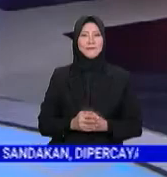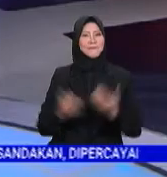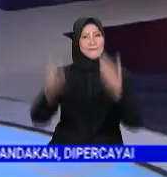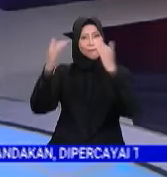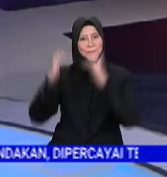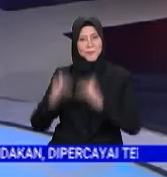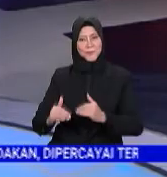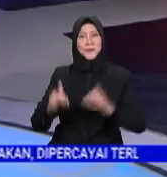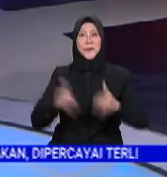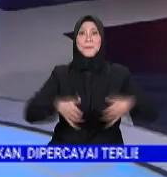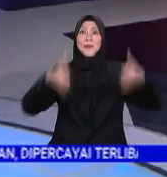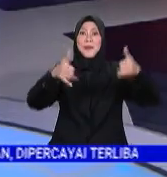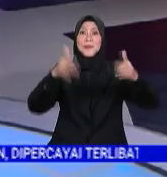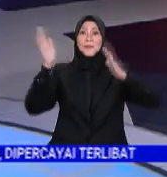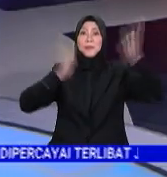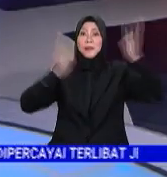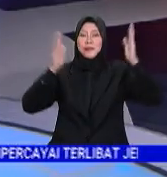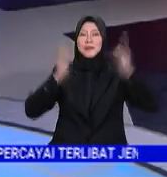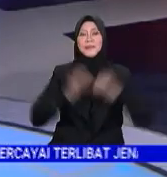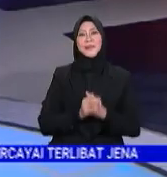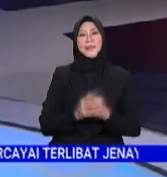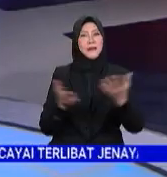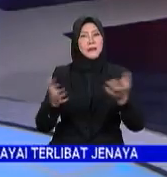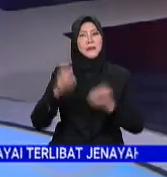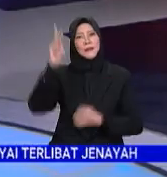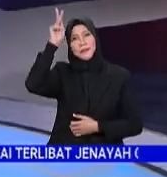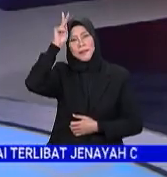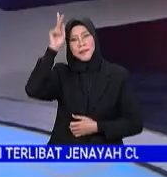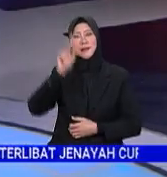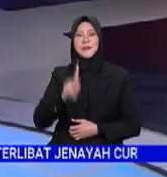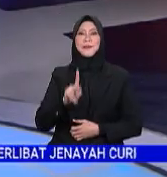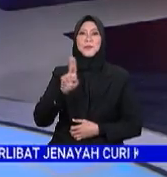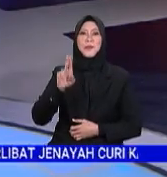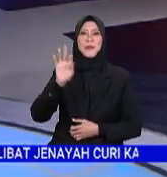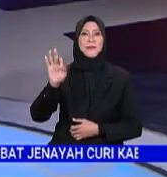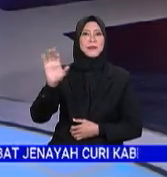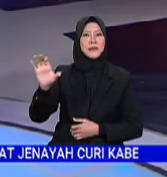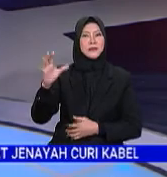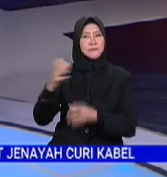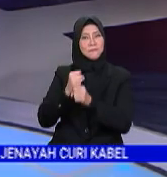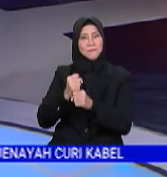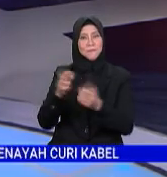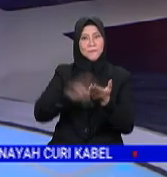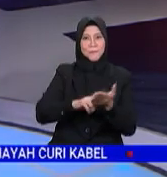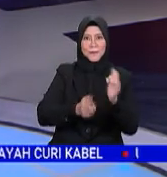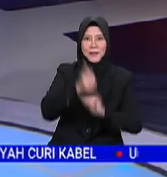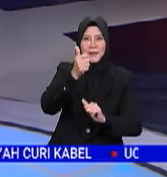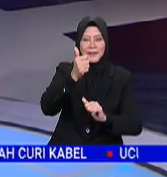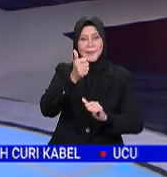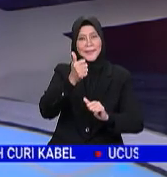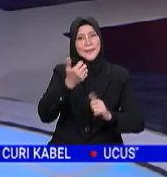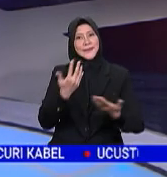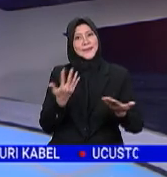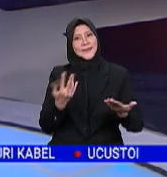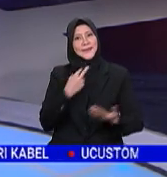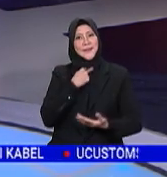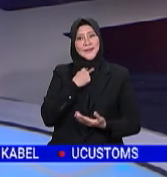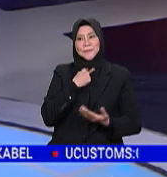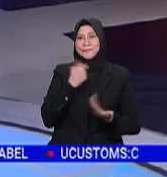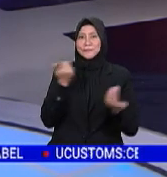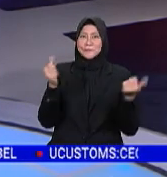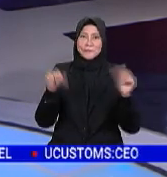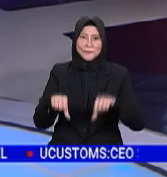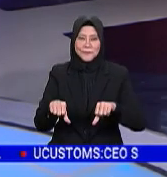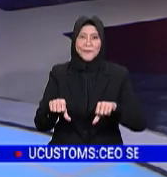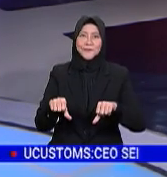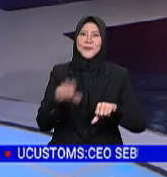ini Ken saingan gallaecia hajat lantai United FC kwe mencatat kemenangan pertama masih tidak kesampaian ini